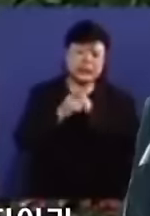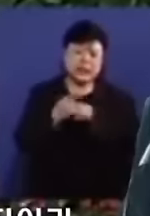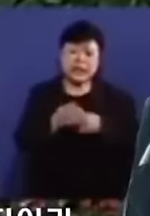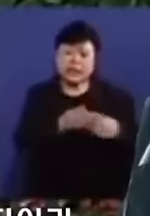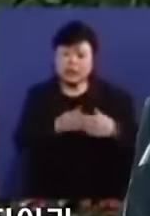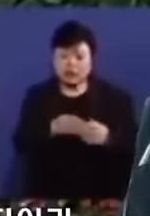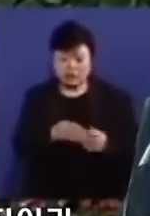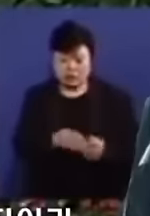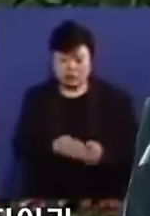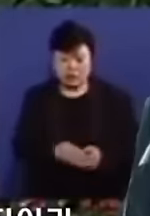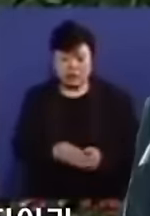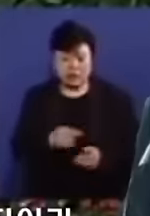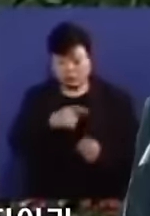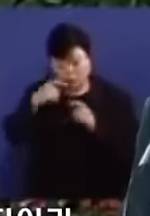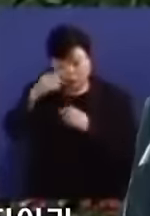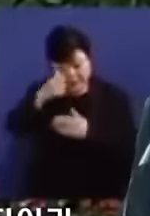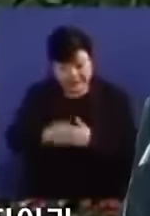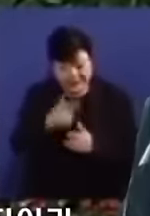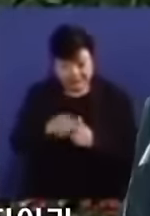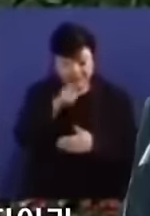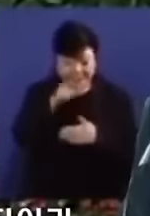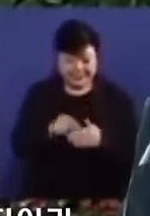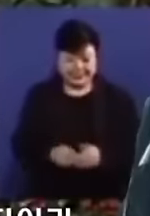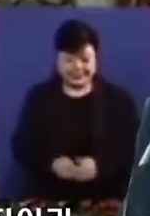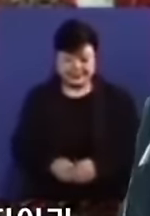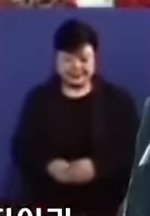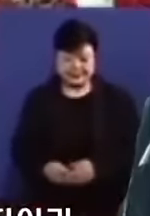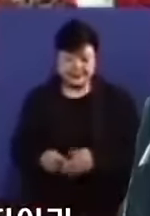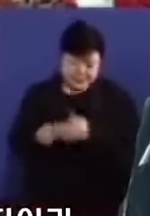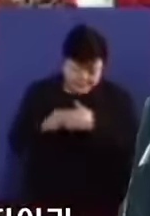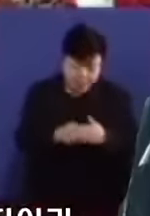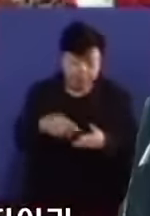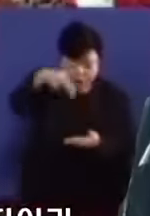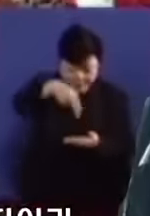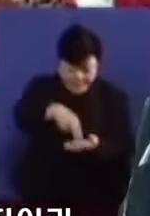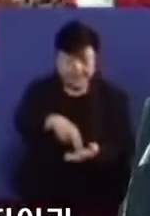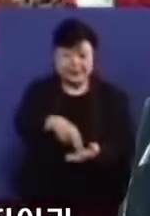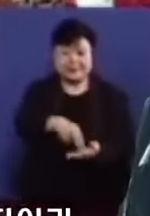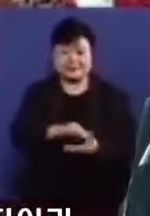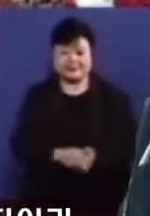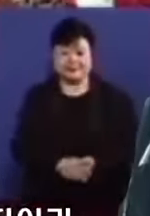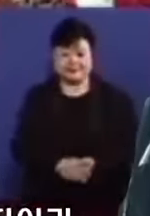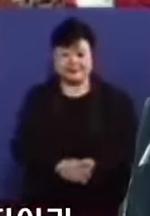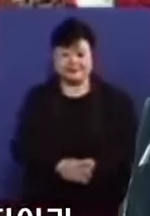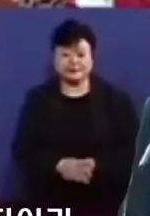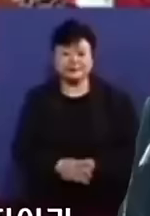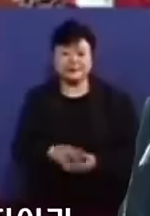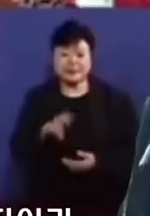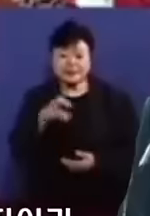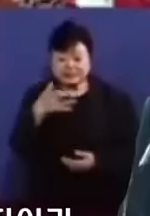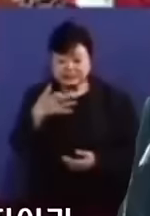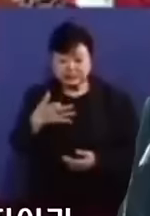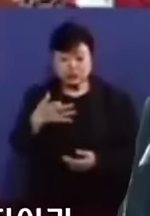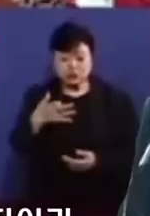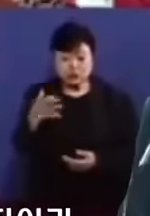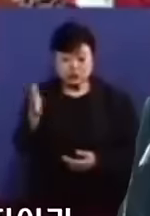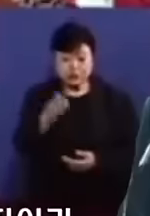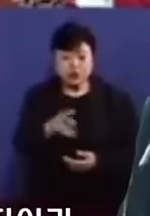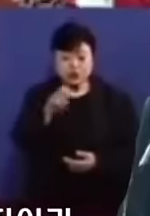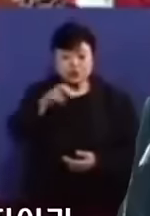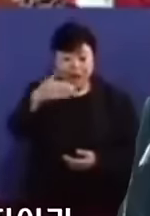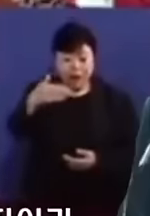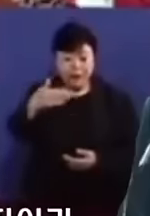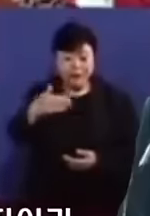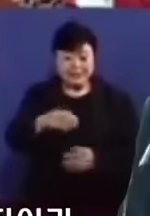겪었습니다. 그러다가 결국 예수님 안에서 장애를 딛고 일어나 19세부터 시작해서 29살이 된 지금까지 세계